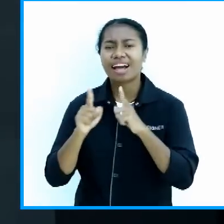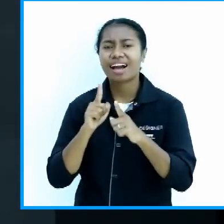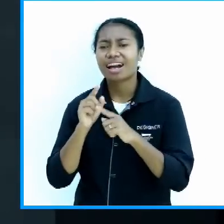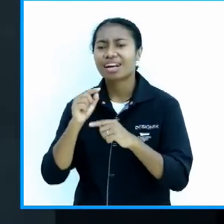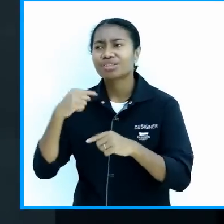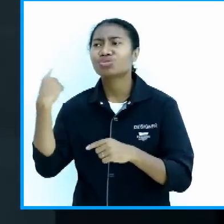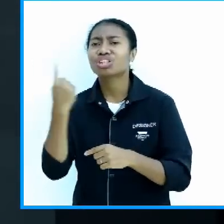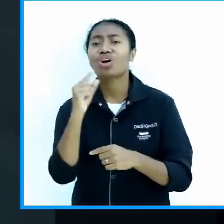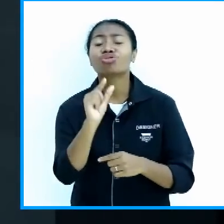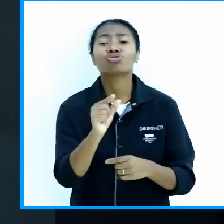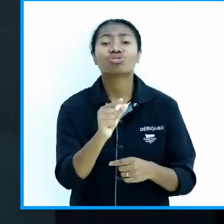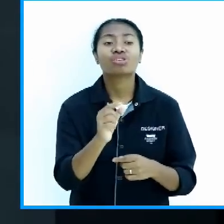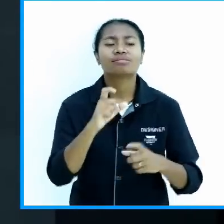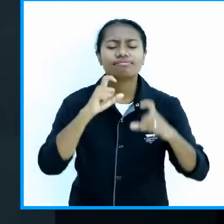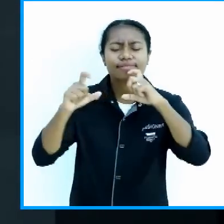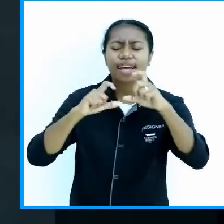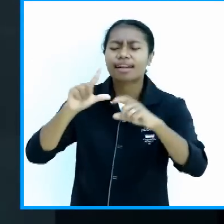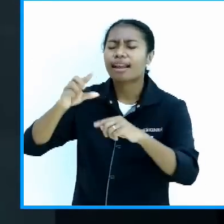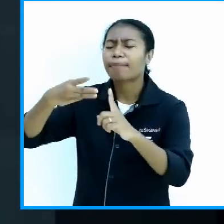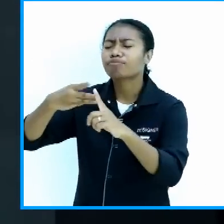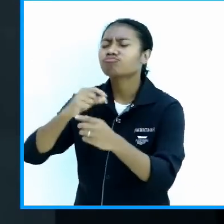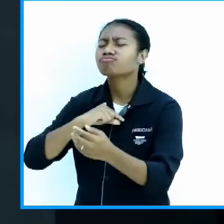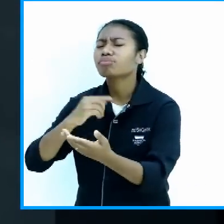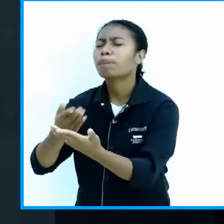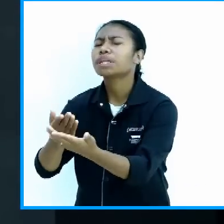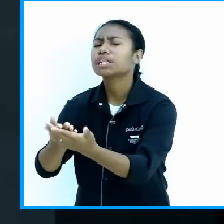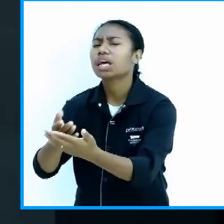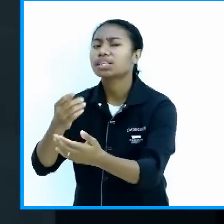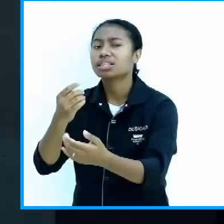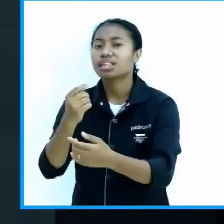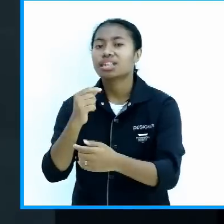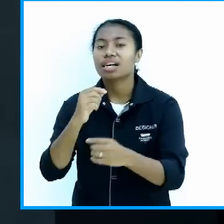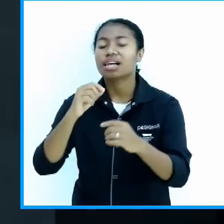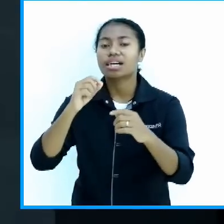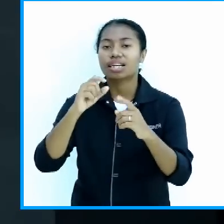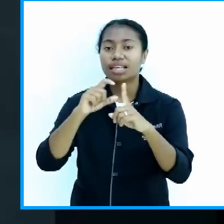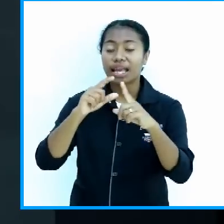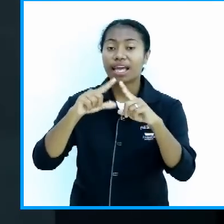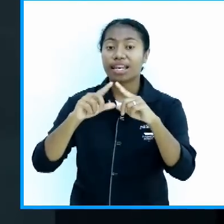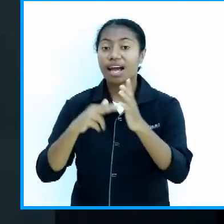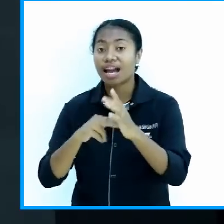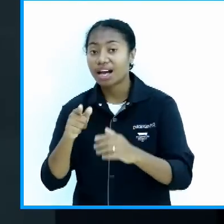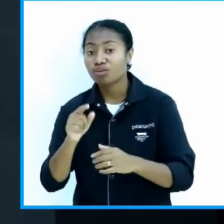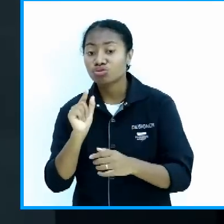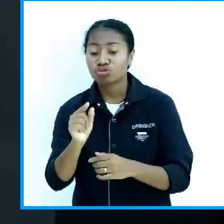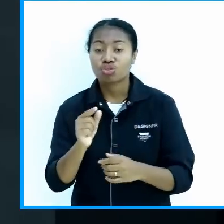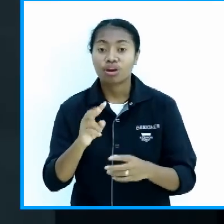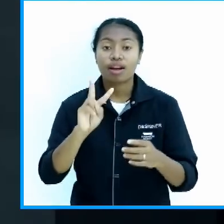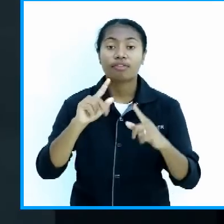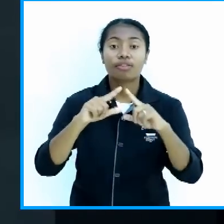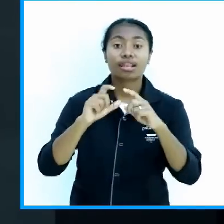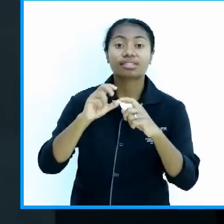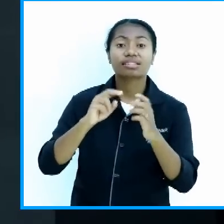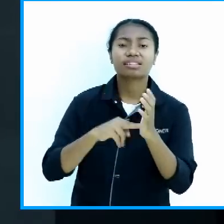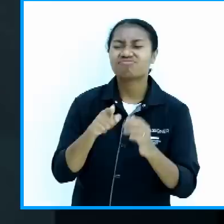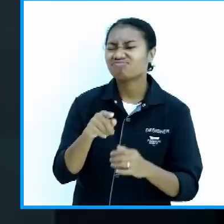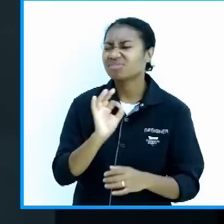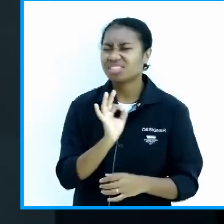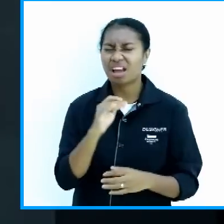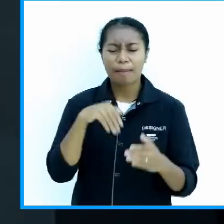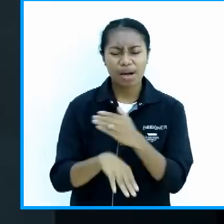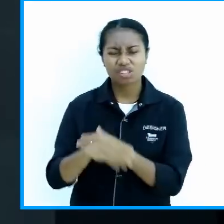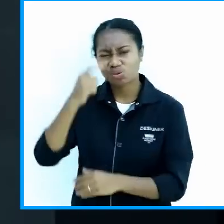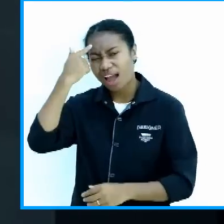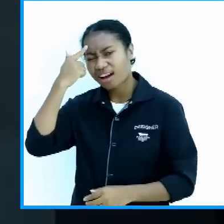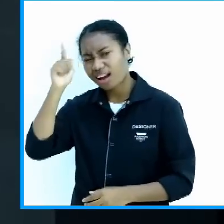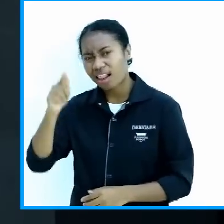untuk donor DNA untuk nanti dimasukkan ke vaksin. Sepertinya tidak masuk akal. Dan satu lagi, vaksin itu